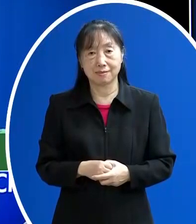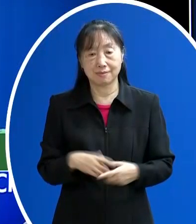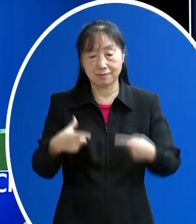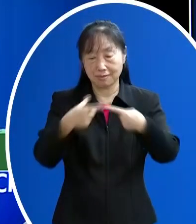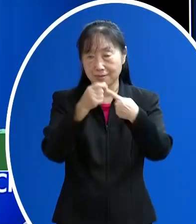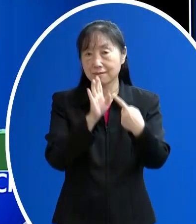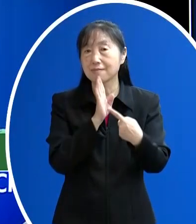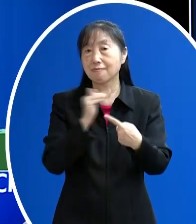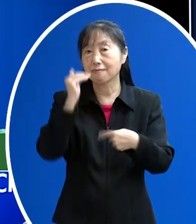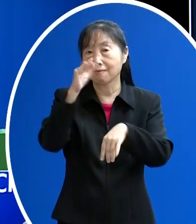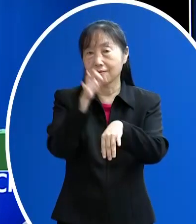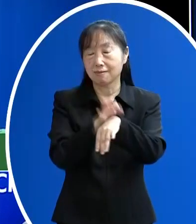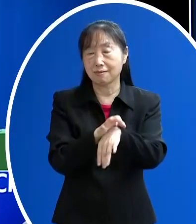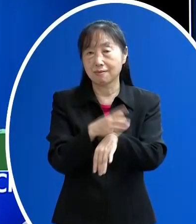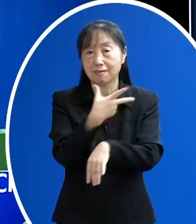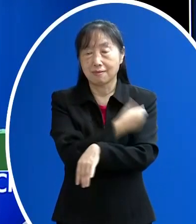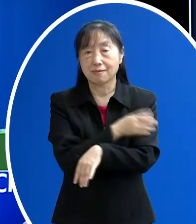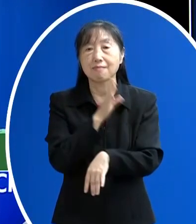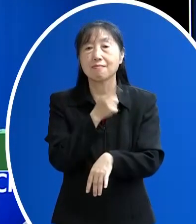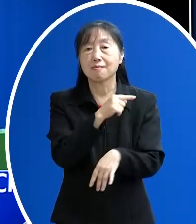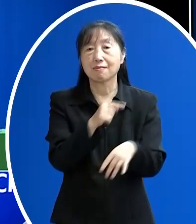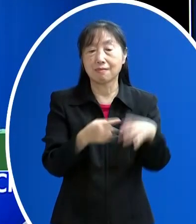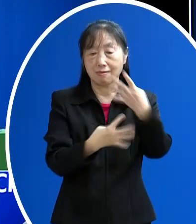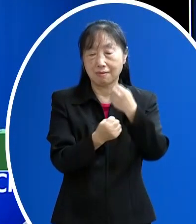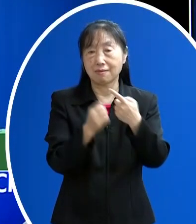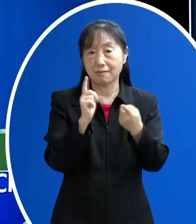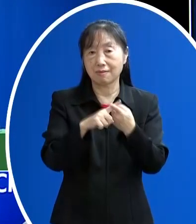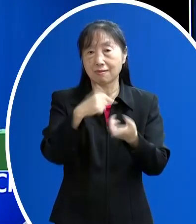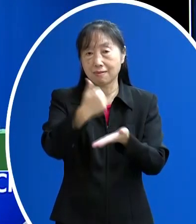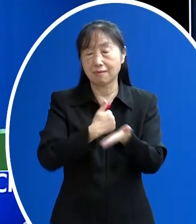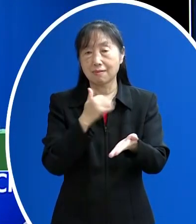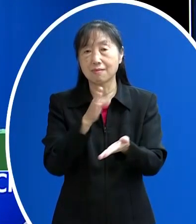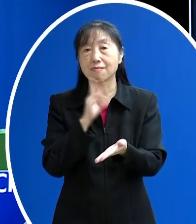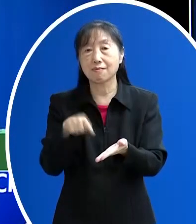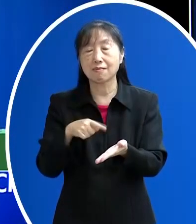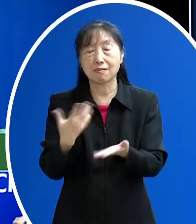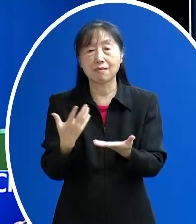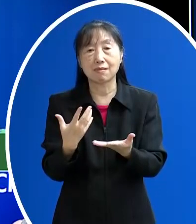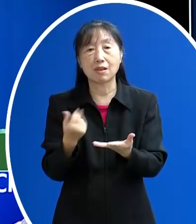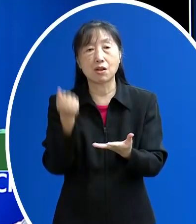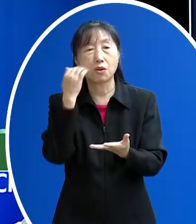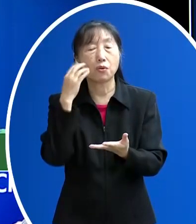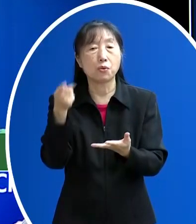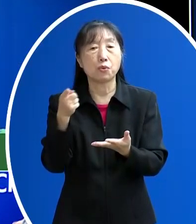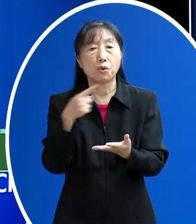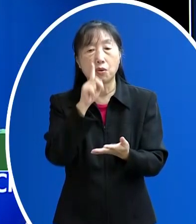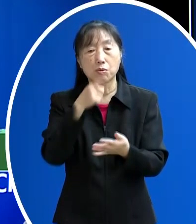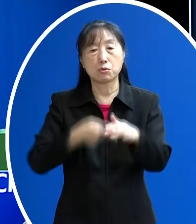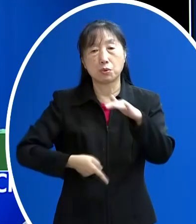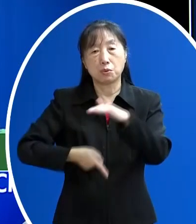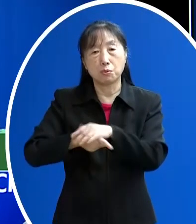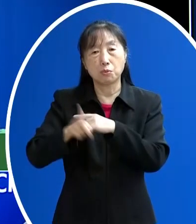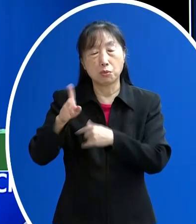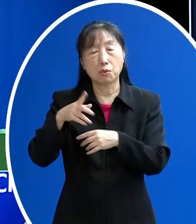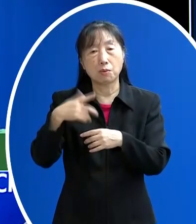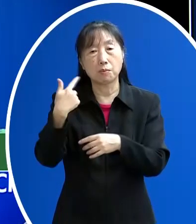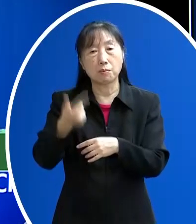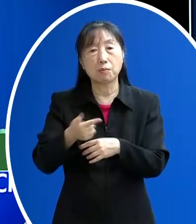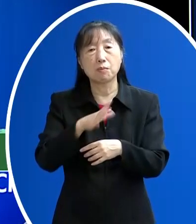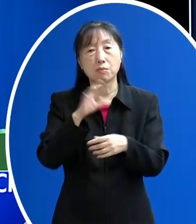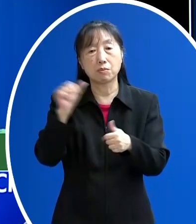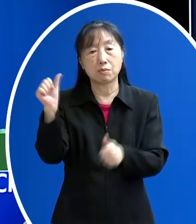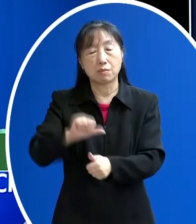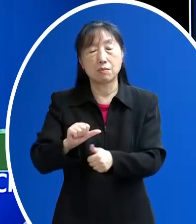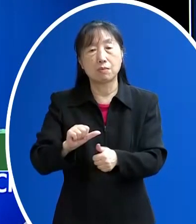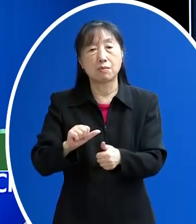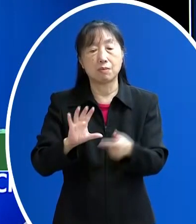第一题是高端疫苗预期交货，但疾管署未依约扣罚2%的违约金，为何等到审计